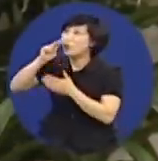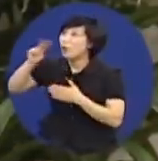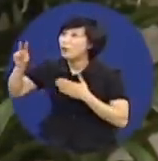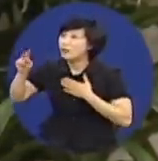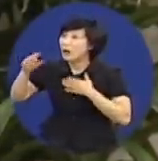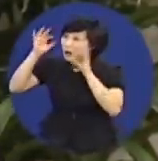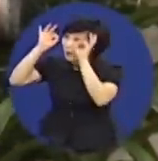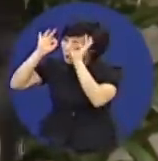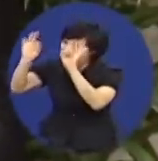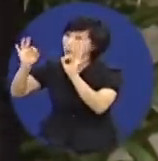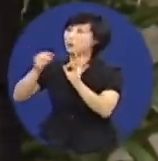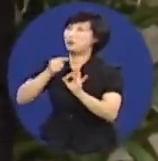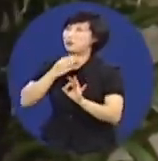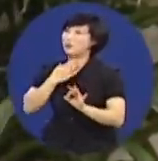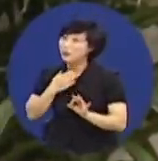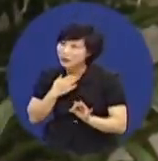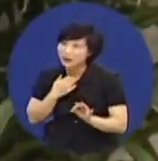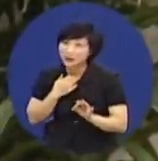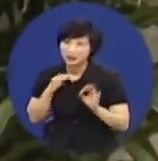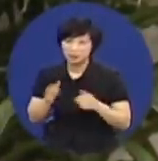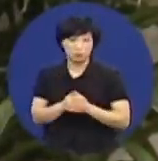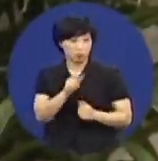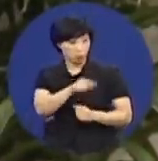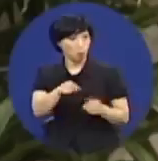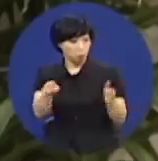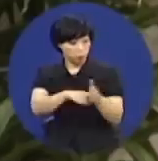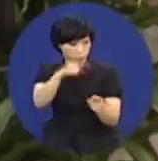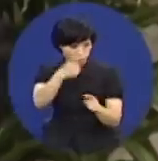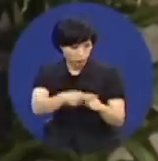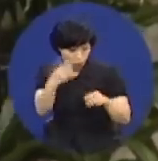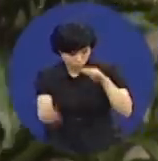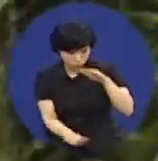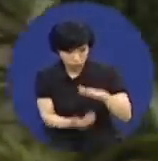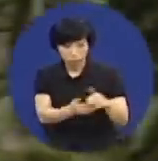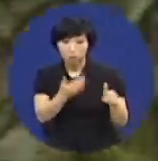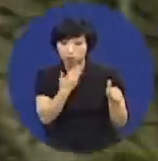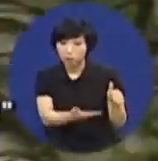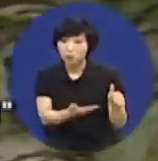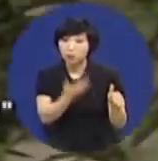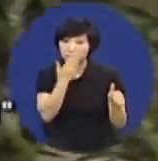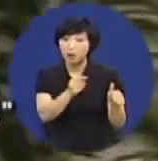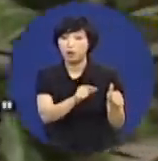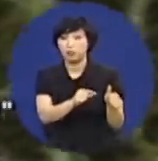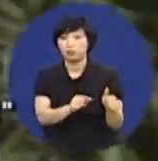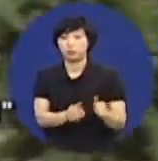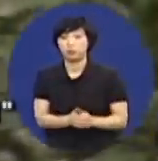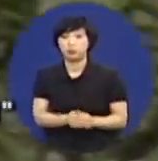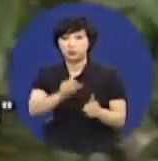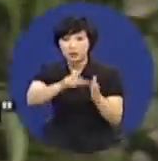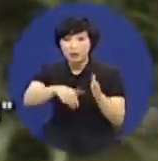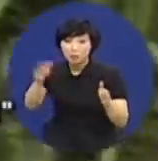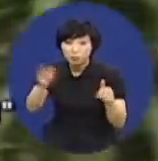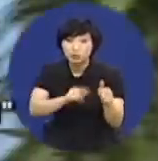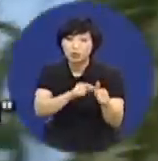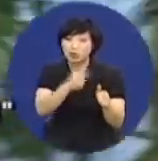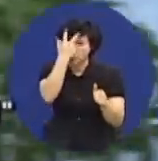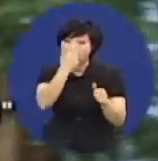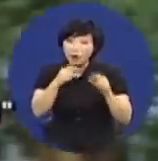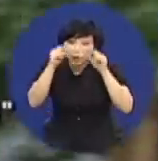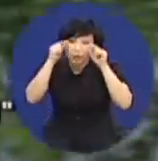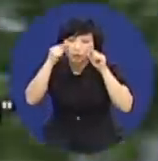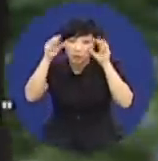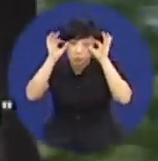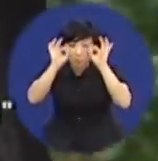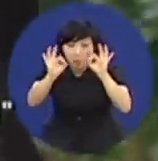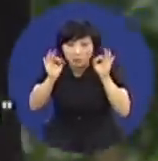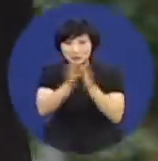私に何をしてほしいのか。先生、目が見えるようになりたいです。あなたの信仰があなたを救った。すぐさま盲